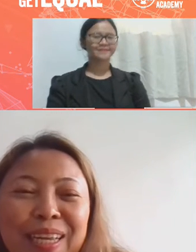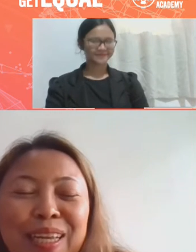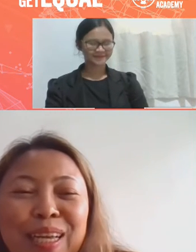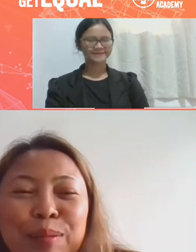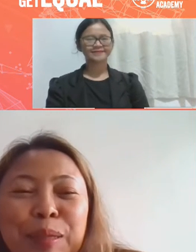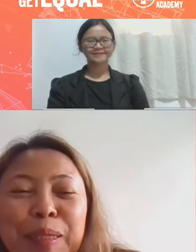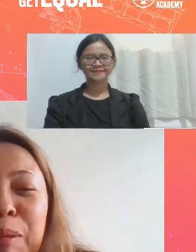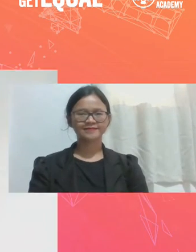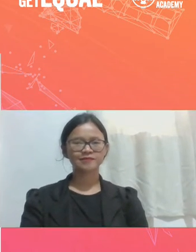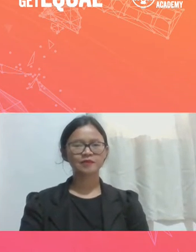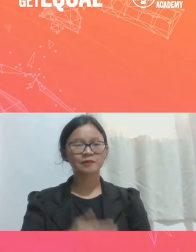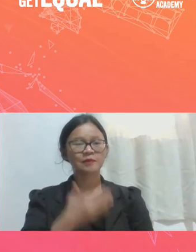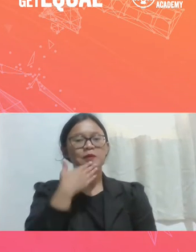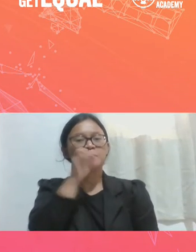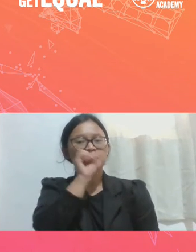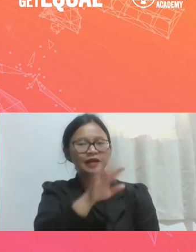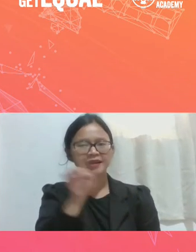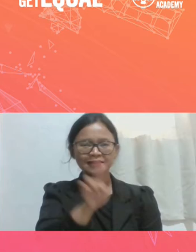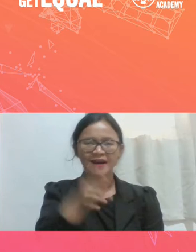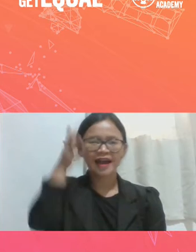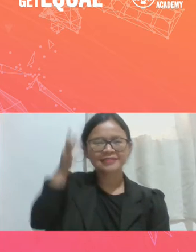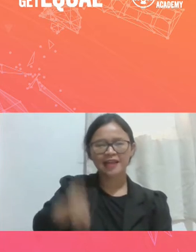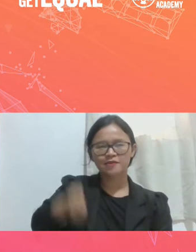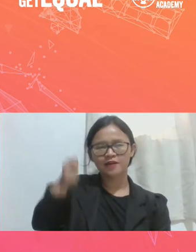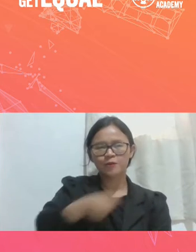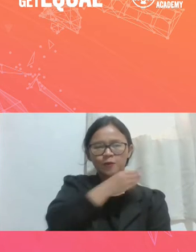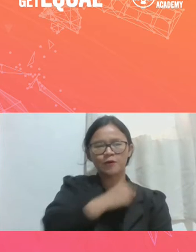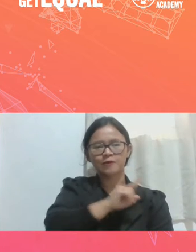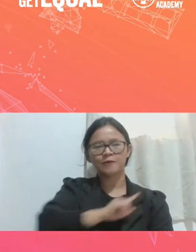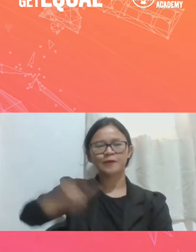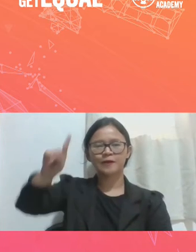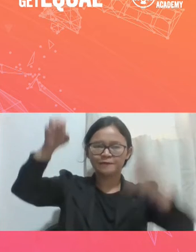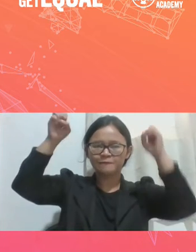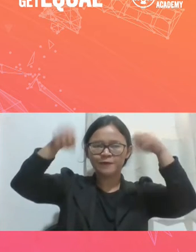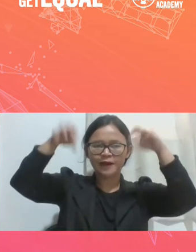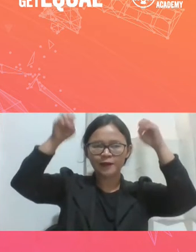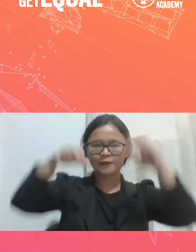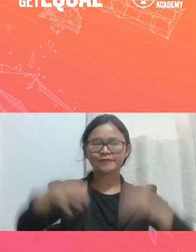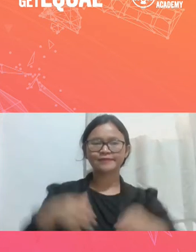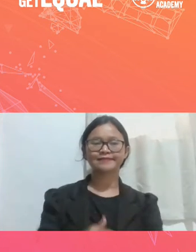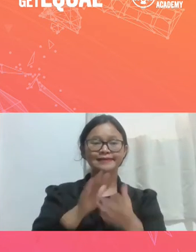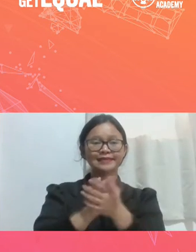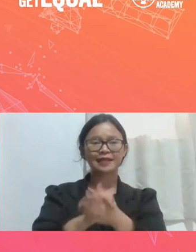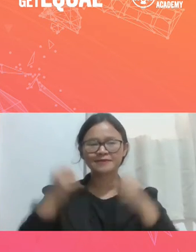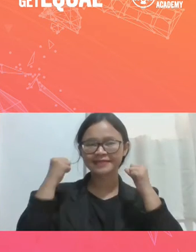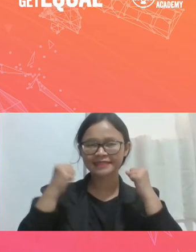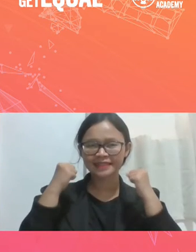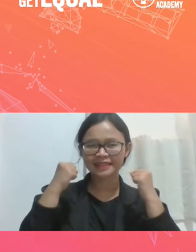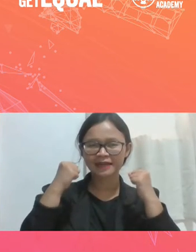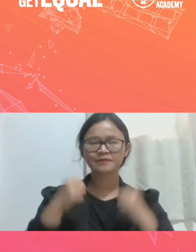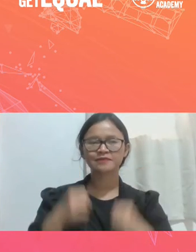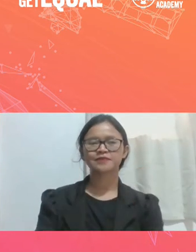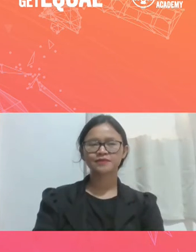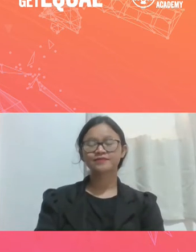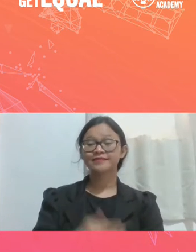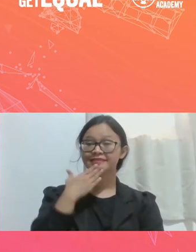Guster. Pertama-tama, Assalamualaikum warahmatullahi wabarakatuh. Salam sejahtera untuk kita semua.